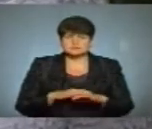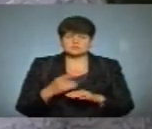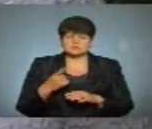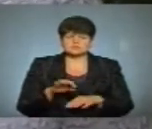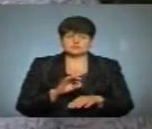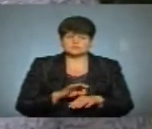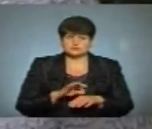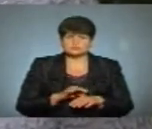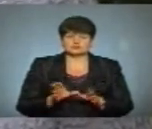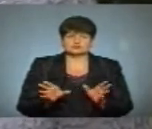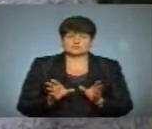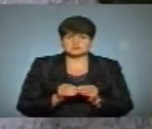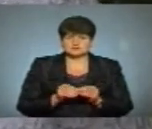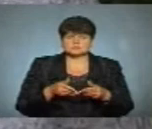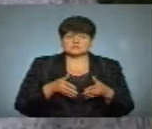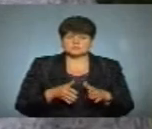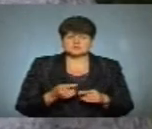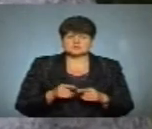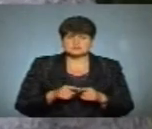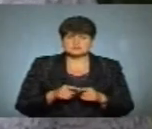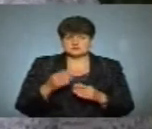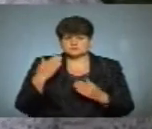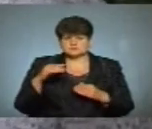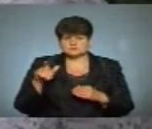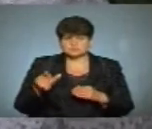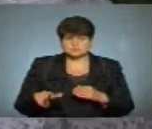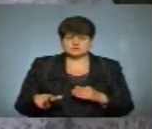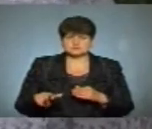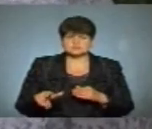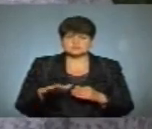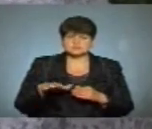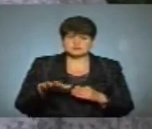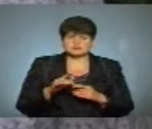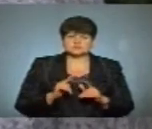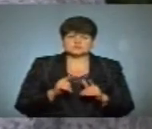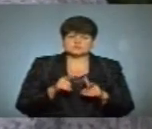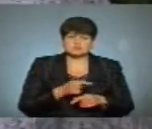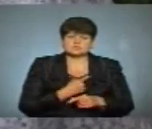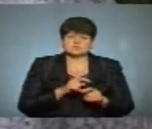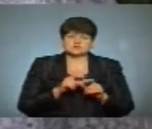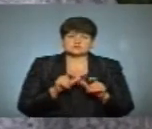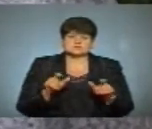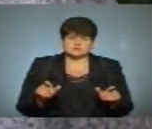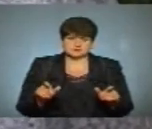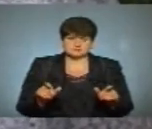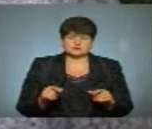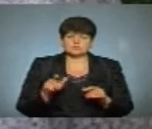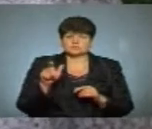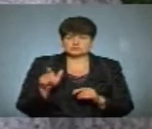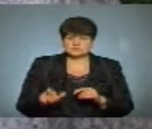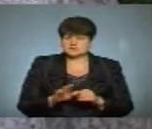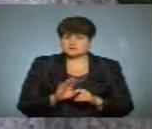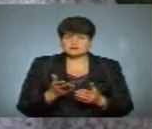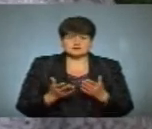хворіє, тому партнерські пологи – це є постороння людина з зовнішнього середовища, яка поступає в медичний заклад. Відповідно, людина, яка не